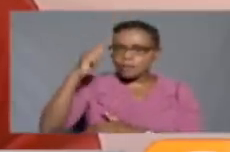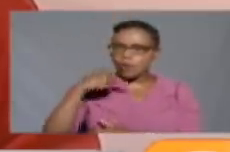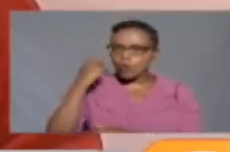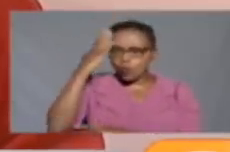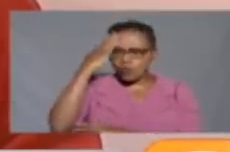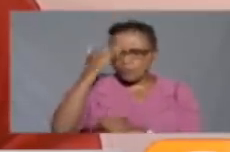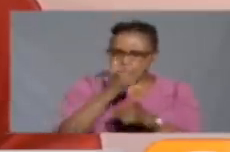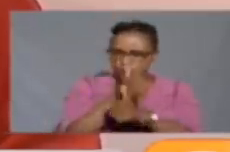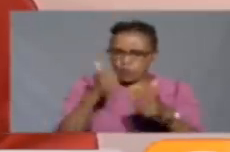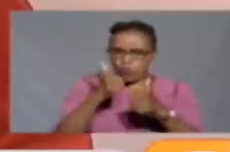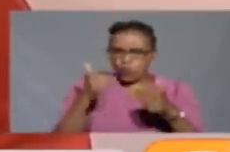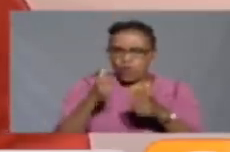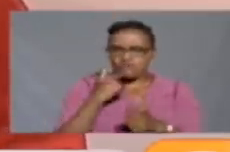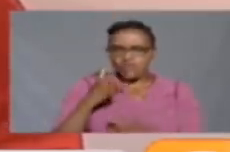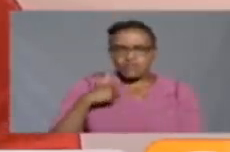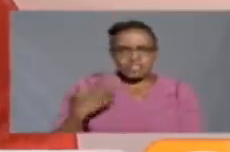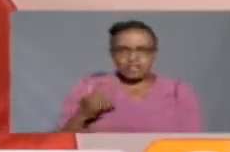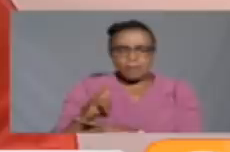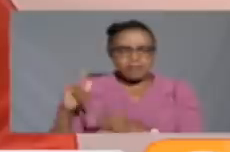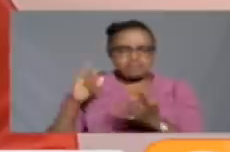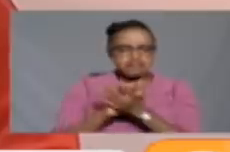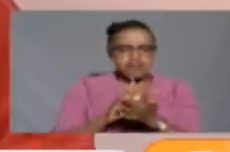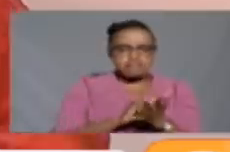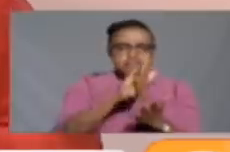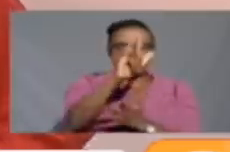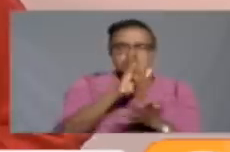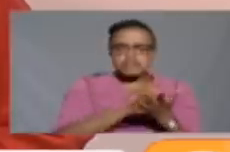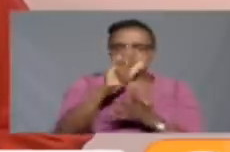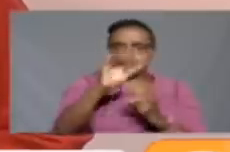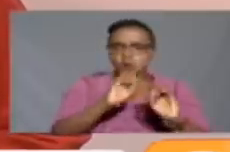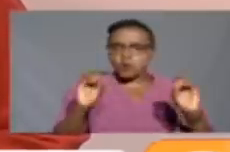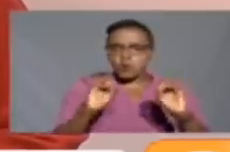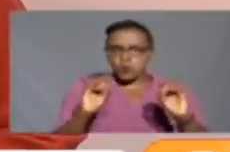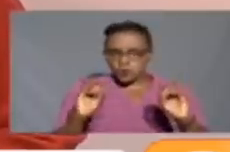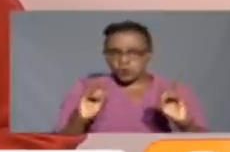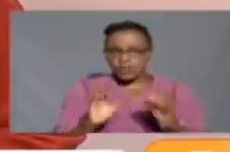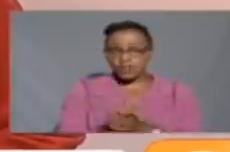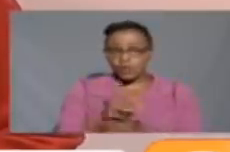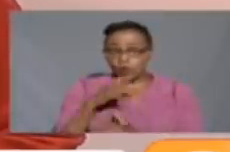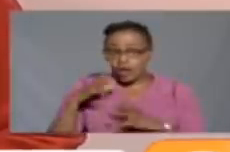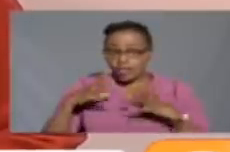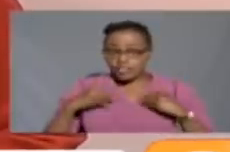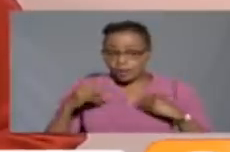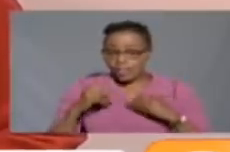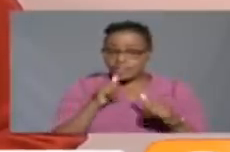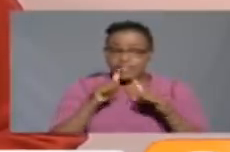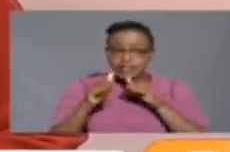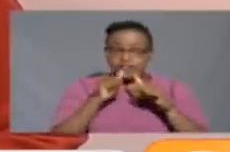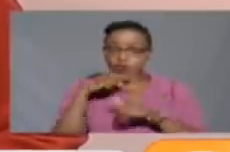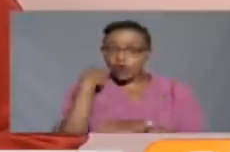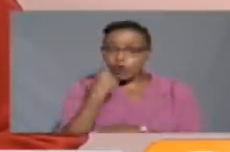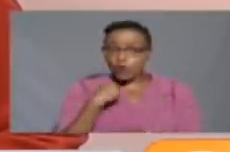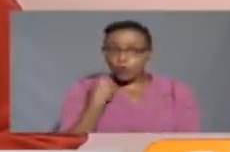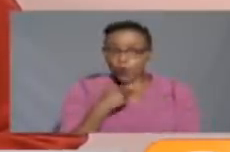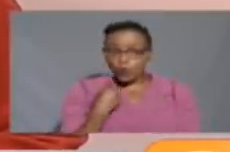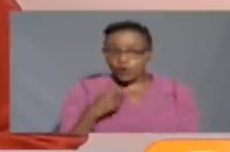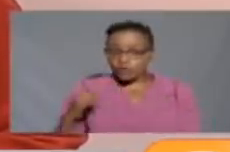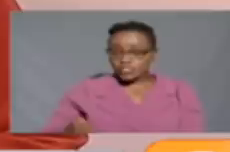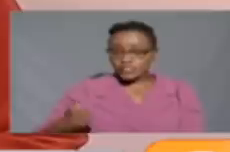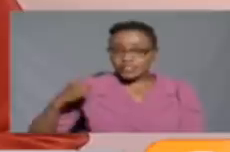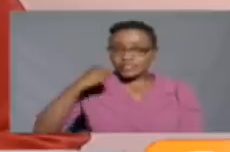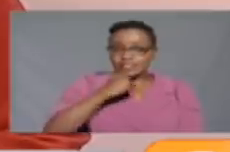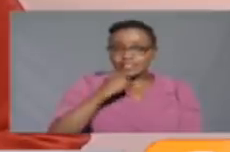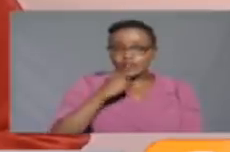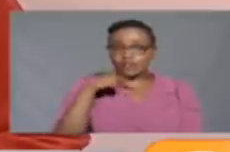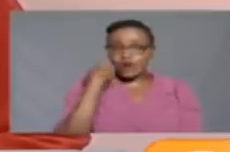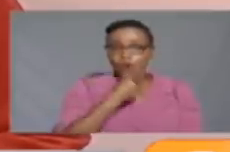wanakumbuka kuwa alisema not boarding alipokuwa analazimishwa kuondoka hapa nchini Kenya. Mahojiano hayo ni kati ya Jeff Koinange